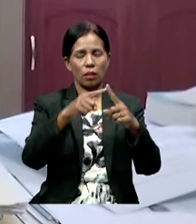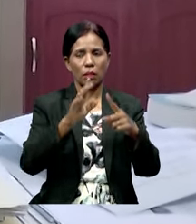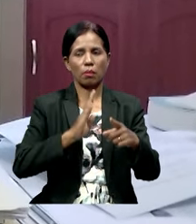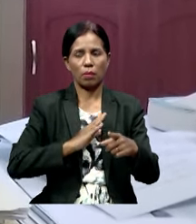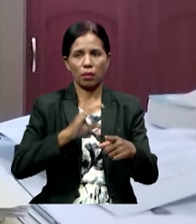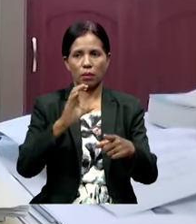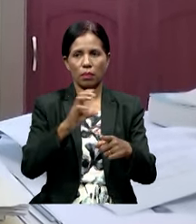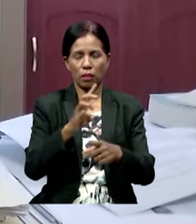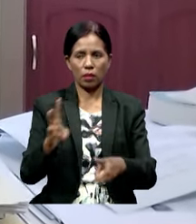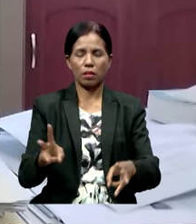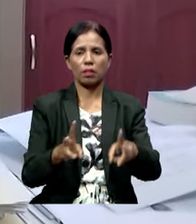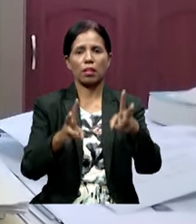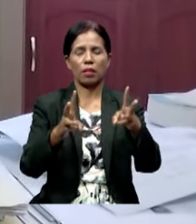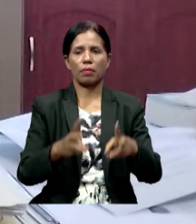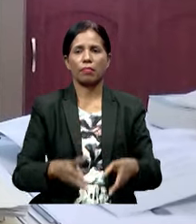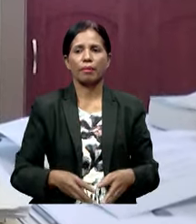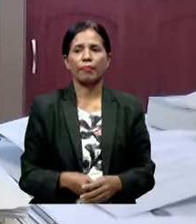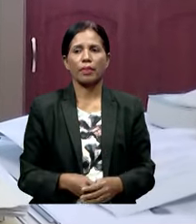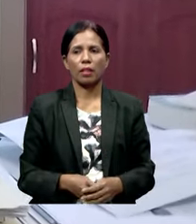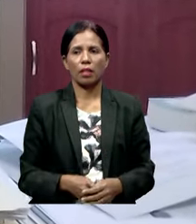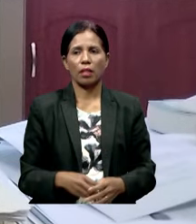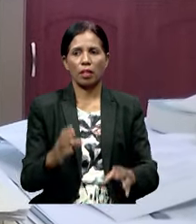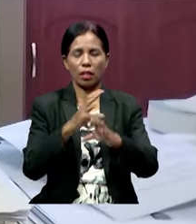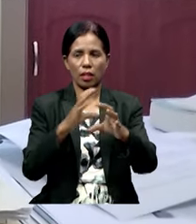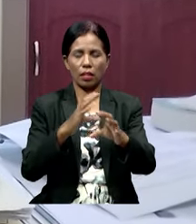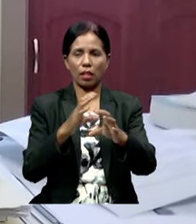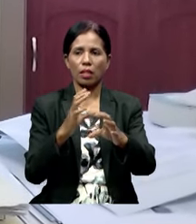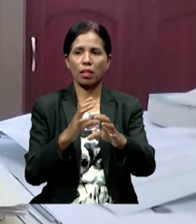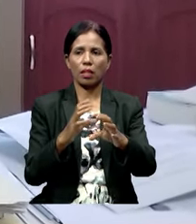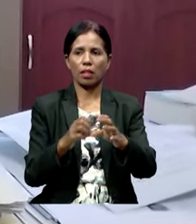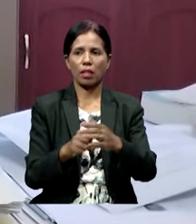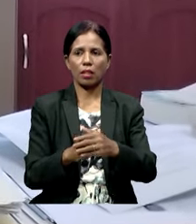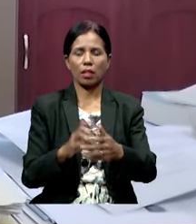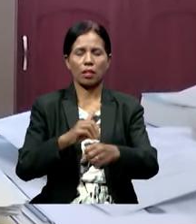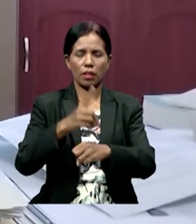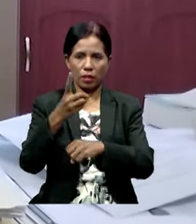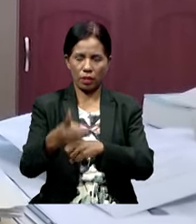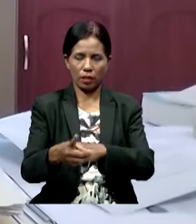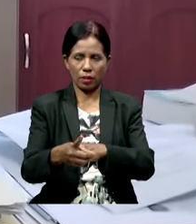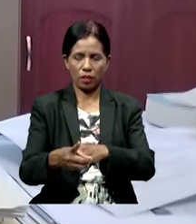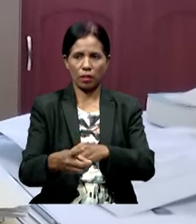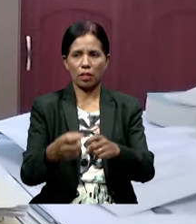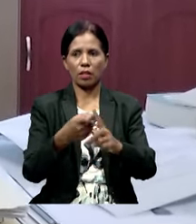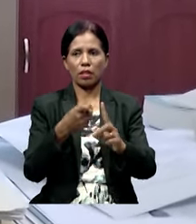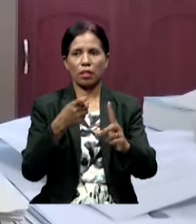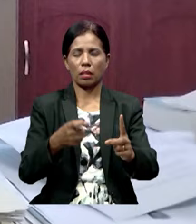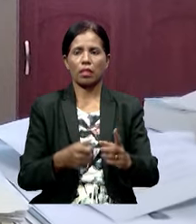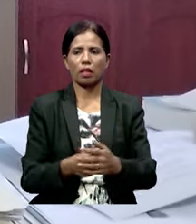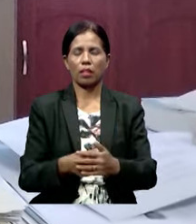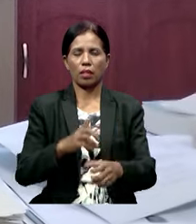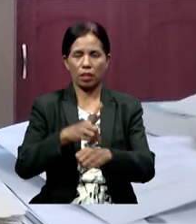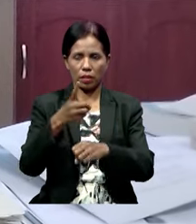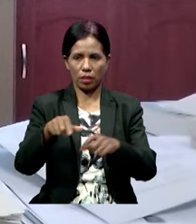ne, estrada publik, maka kareta ne hetan desastra. Kausa hosi desastra